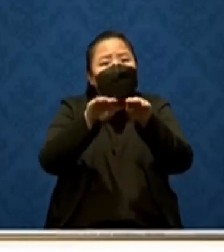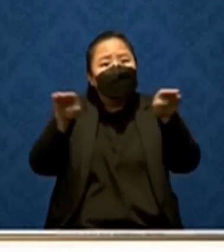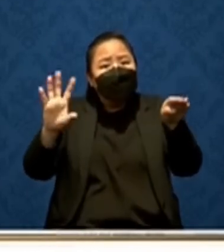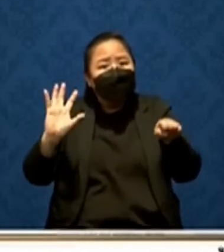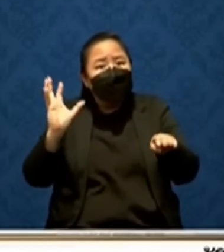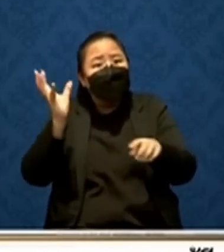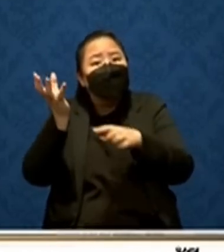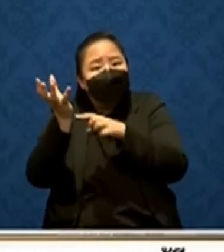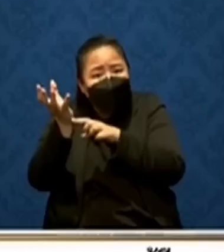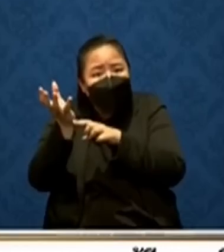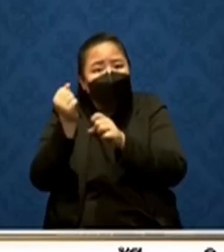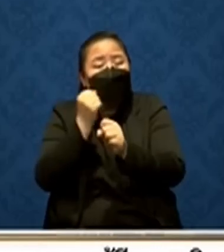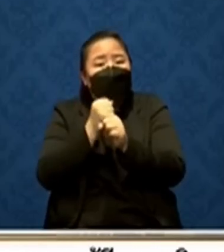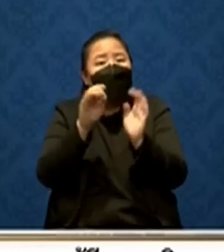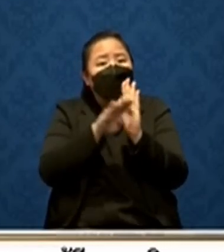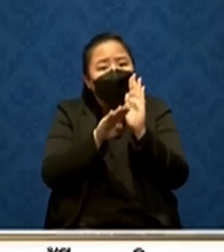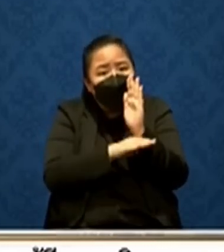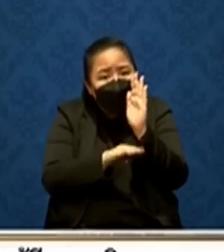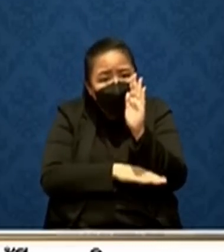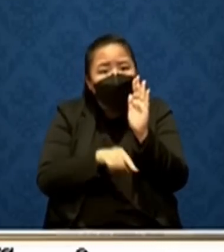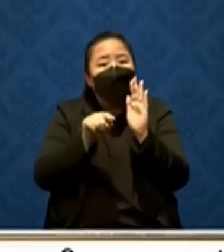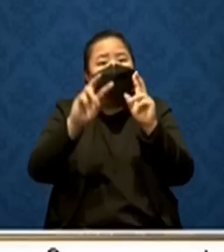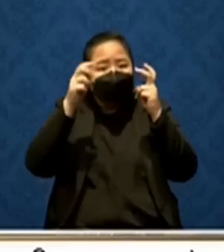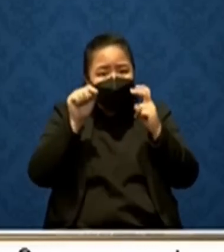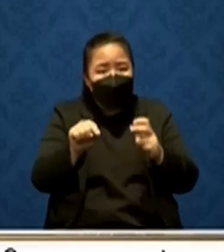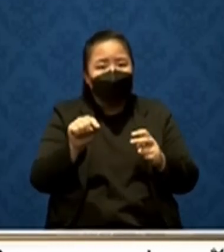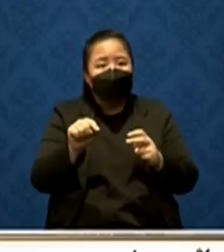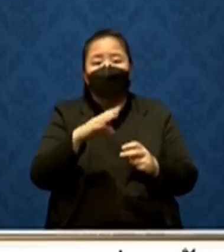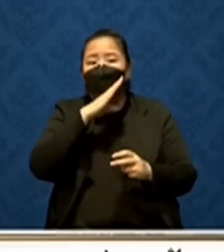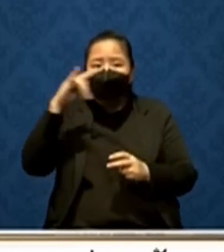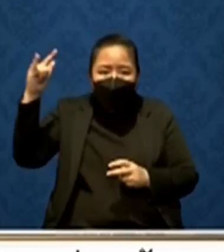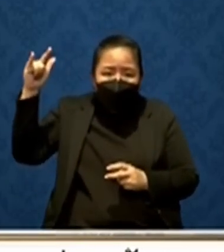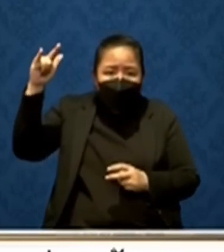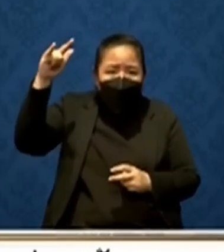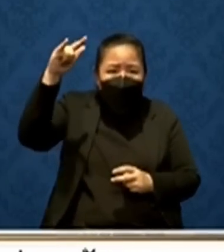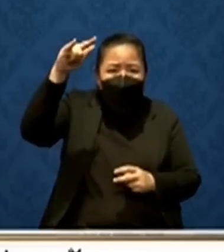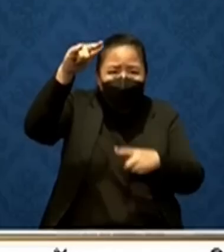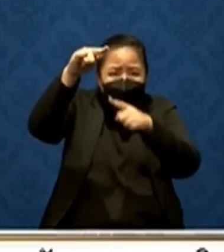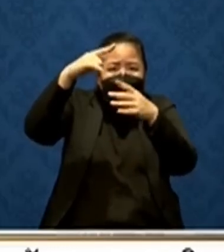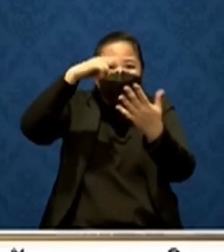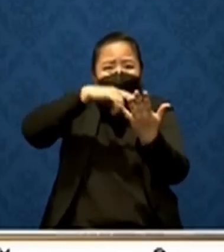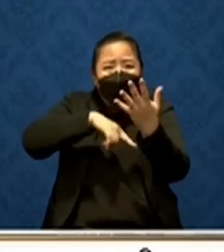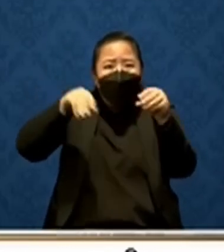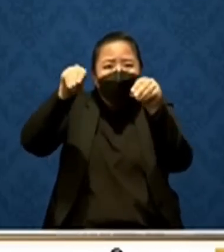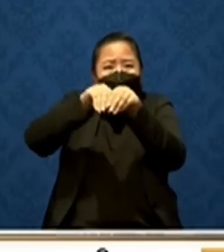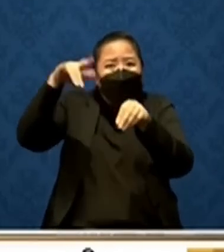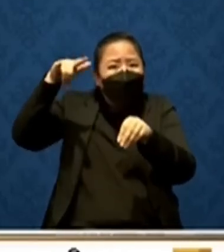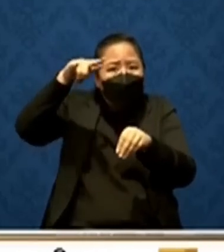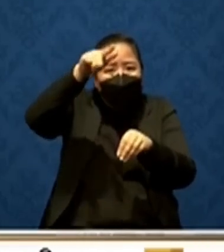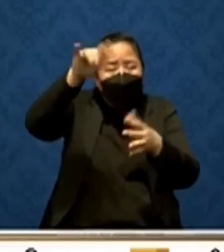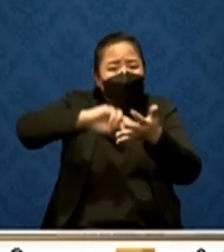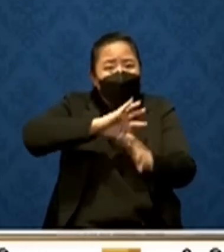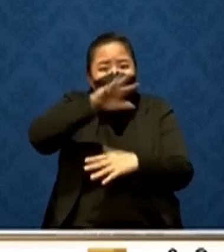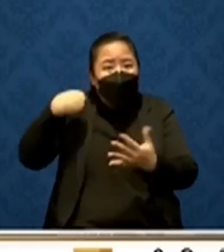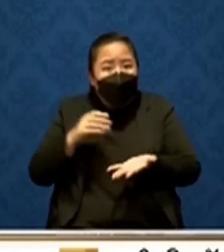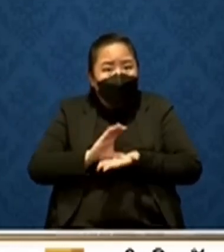ในการที่จะดำเนินการในเรื่องนี้แล้วเนี่ยเมื่อมีเครื่องบินเข้ามาสูตรประเทศแน่นอนครับประเทศชาติบ้านเมืองเราทุ่มเท